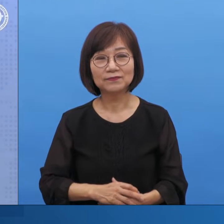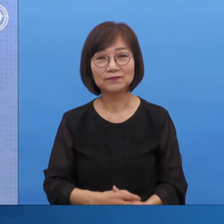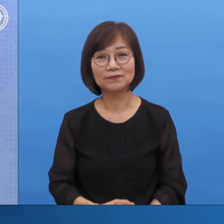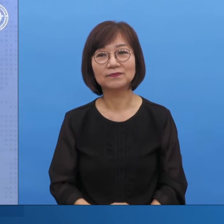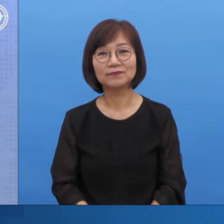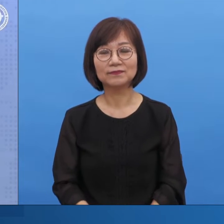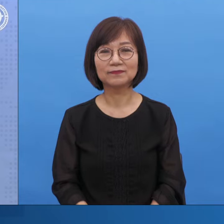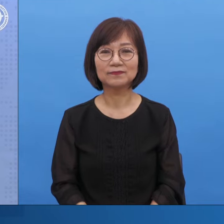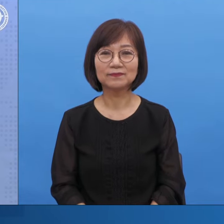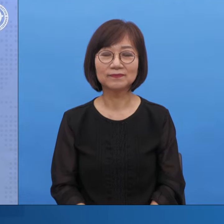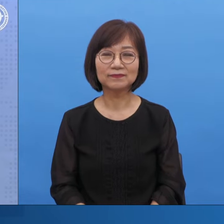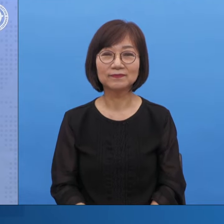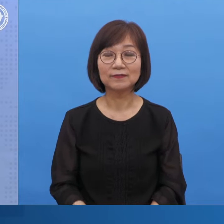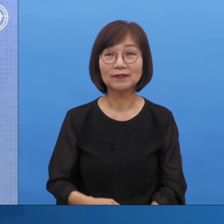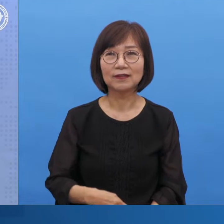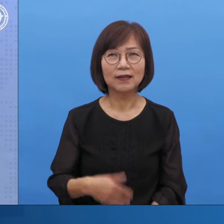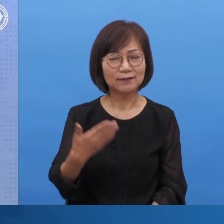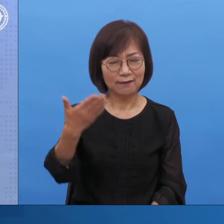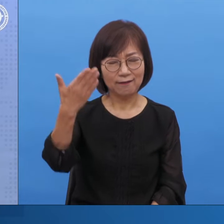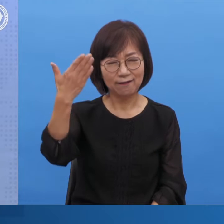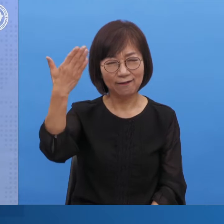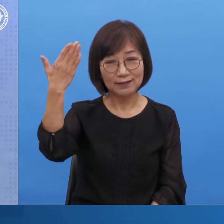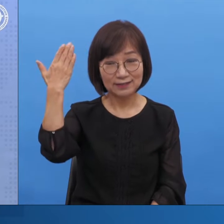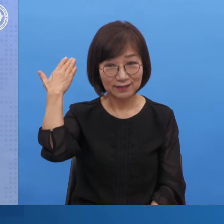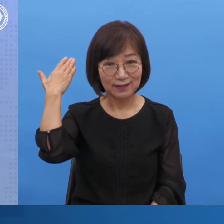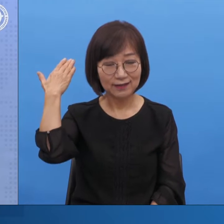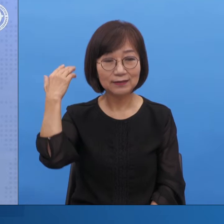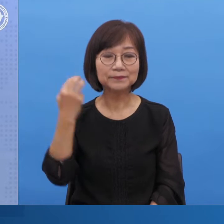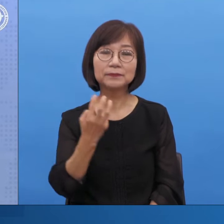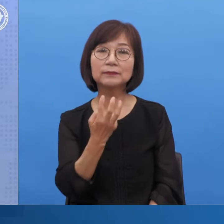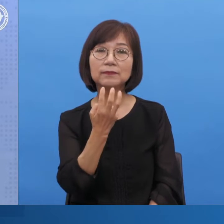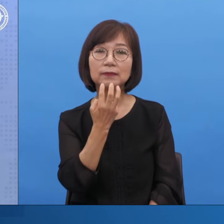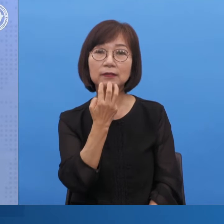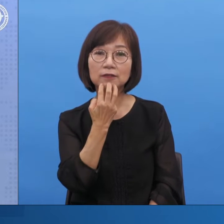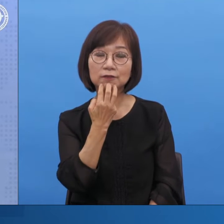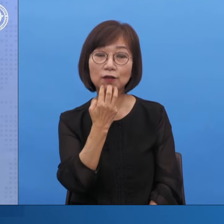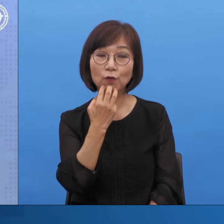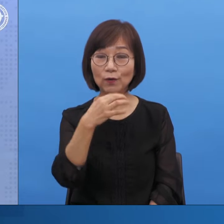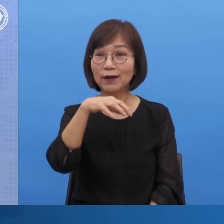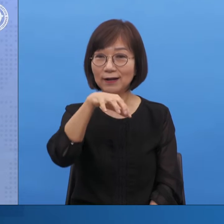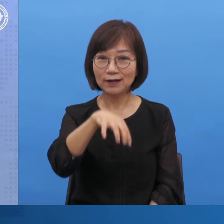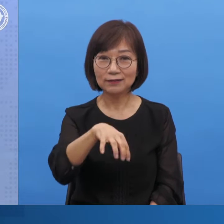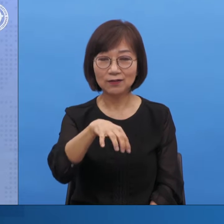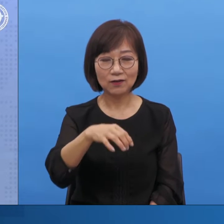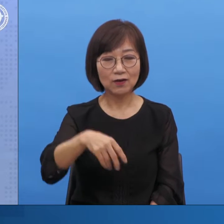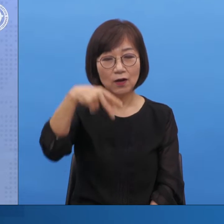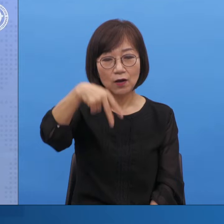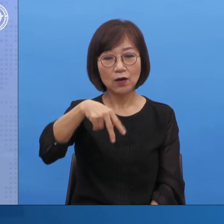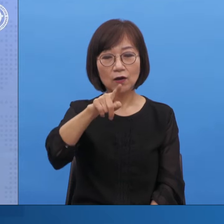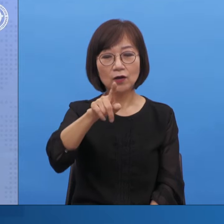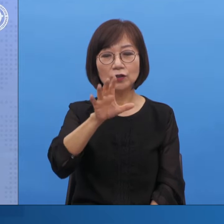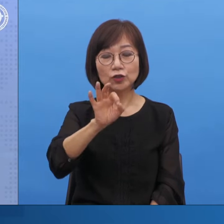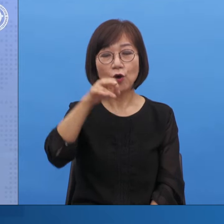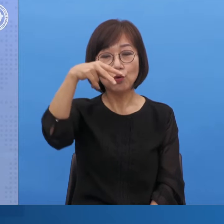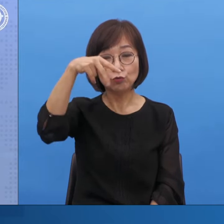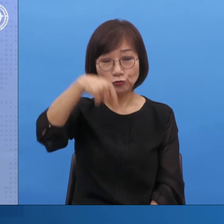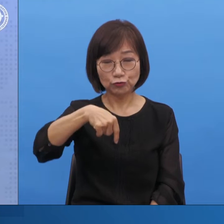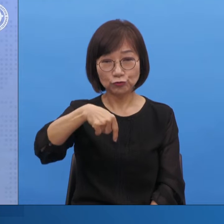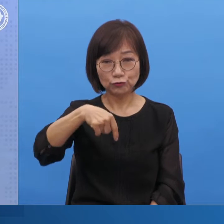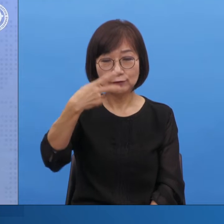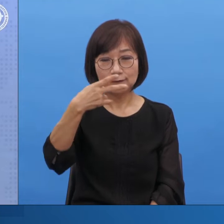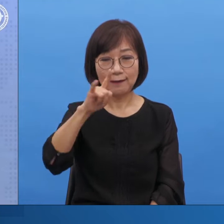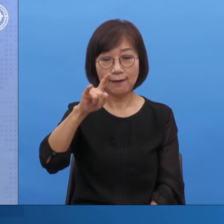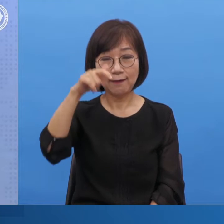옛날에 그 서울에 그 성수대교 무너졌어요. A long time ago